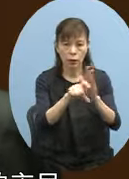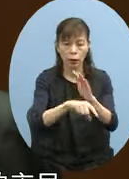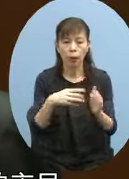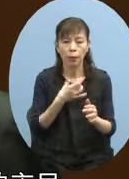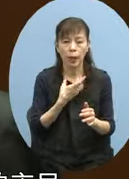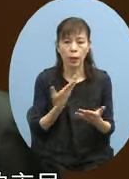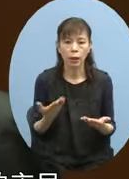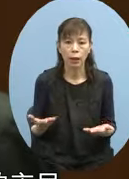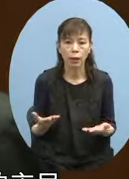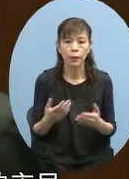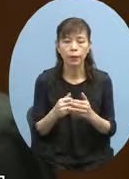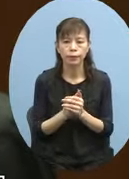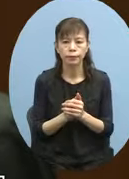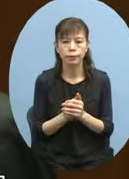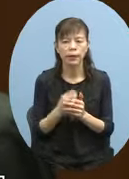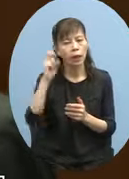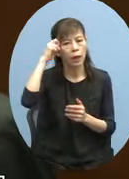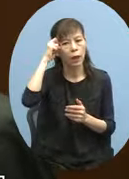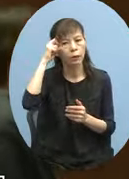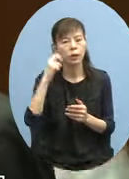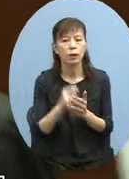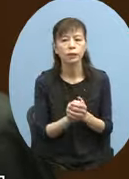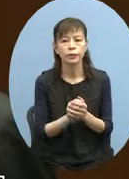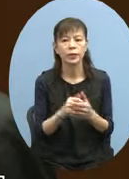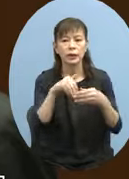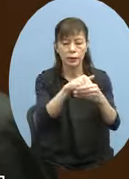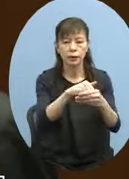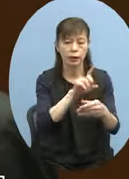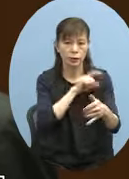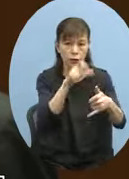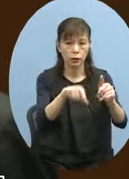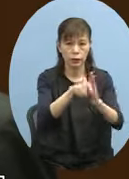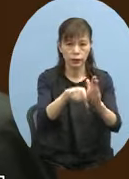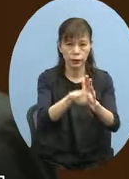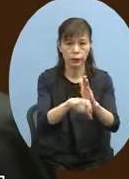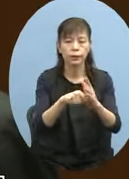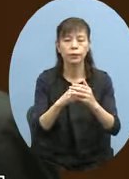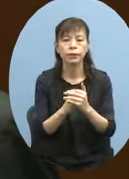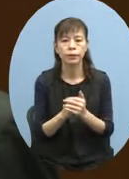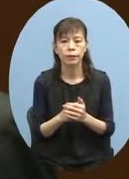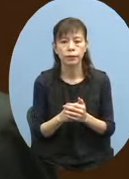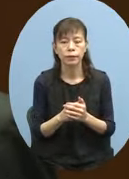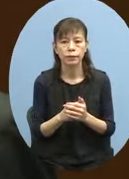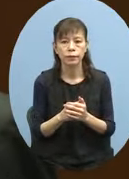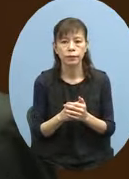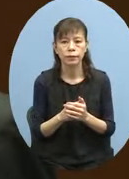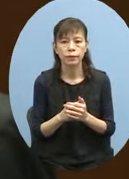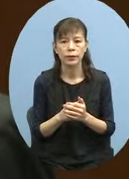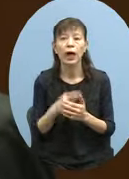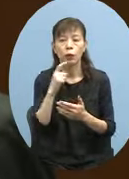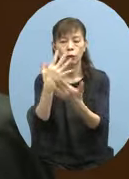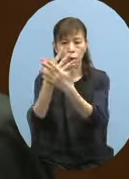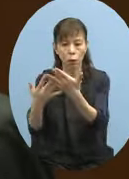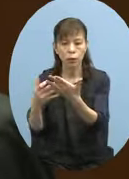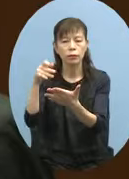銀行户口嘅市民咧，都積極考慮開設一個個人嘅銀行户口，以